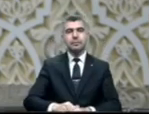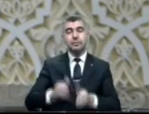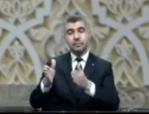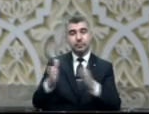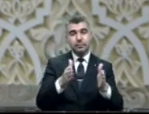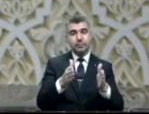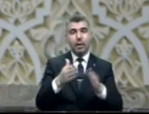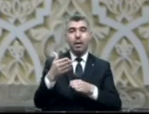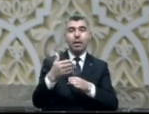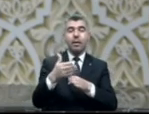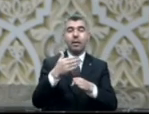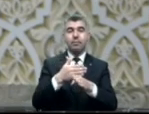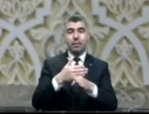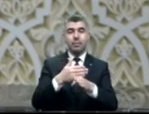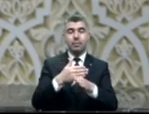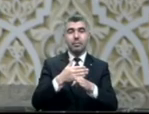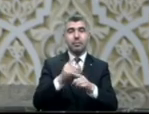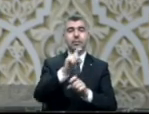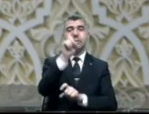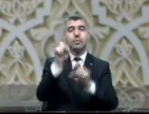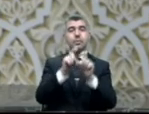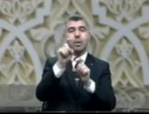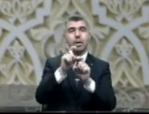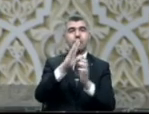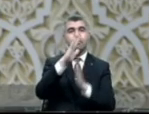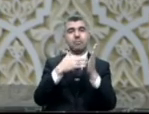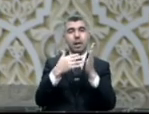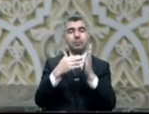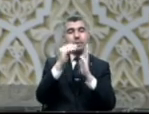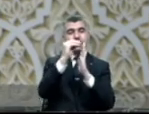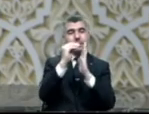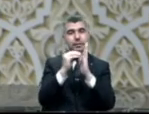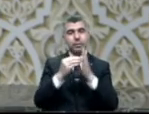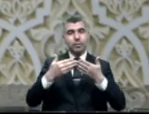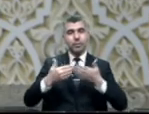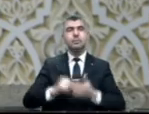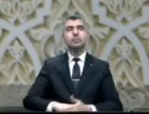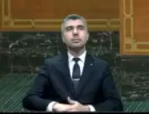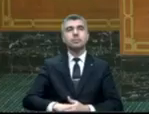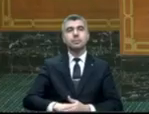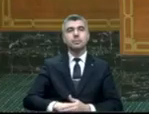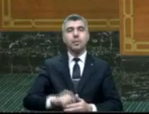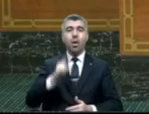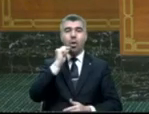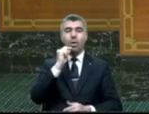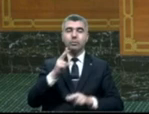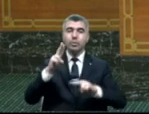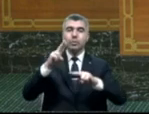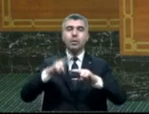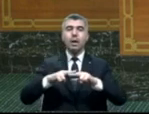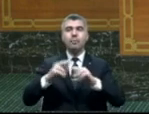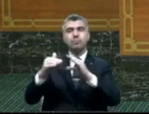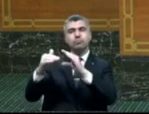وقبل الشروع في تناول الأسئلة المدرجة في جدول أعمال هذه الجلسة، أعطي الكلمة للسيد الأمين